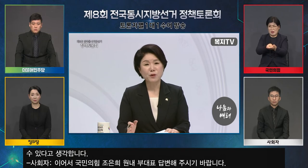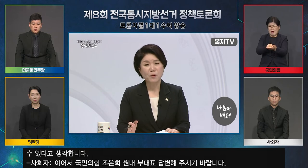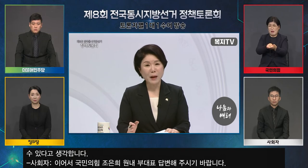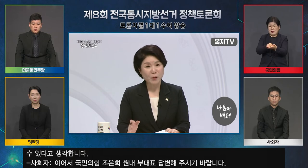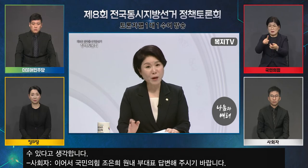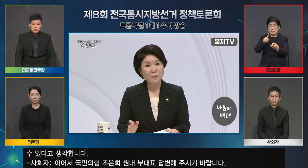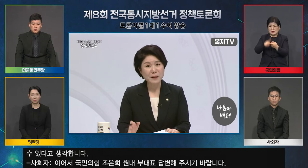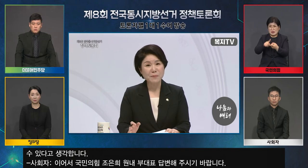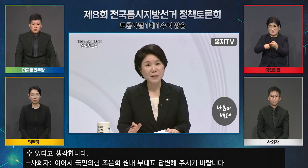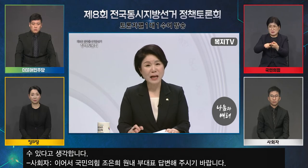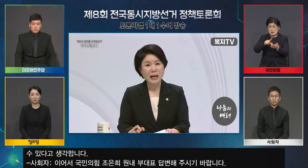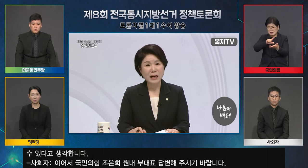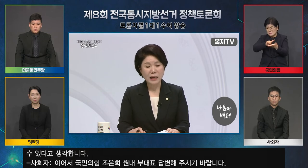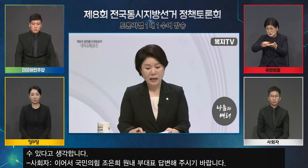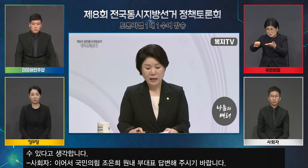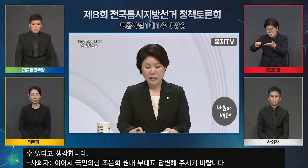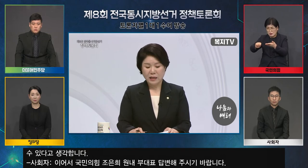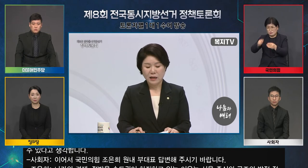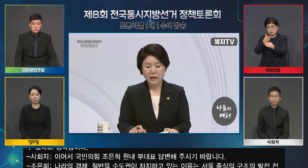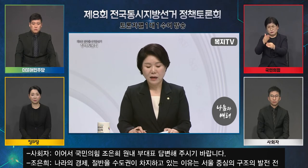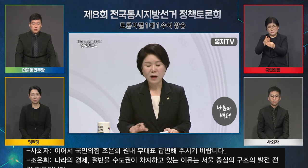단핵구조로 바꿔야만 됩니다.